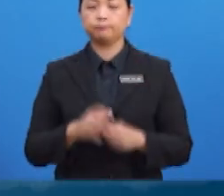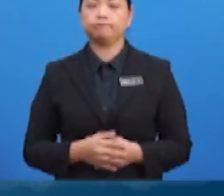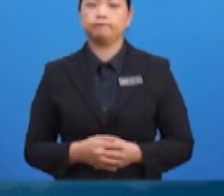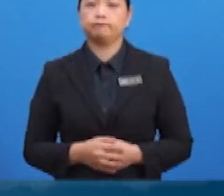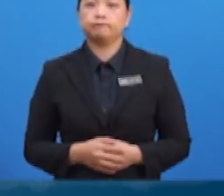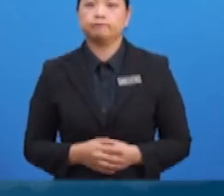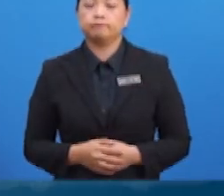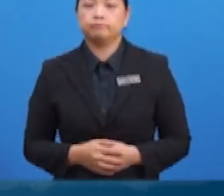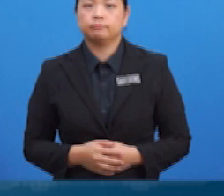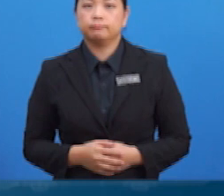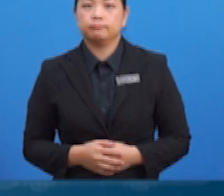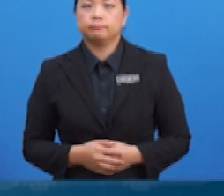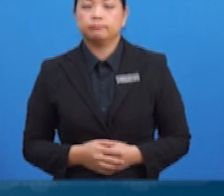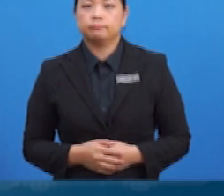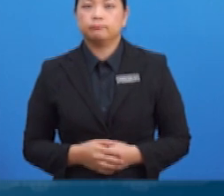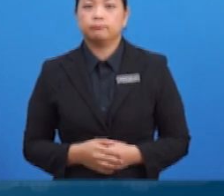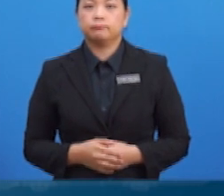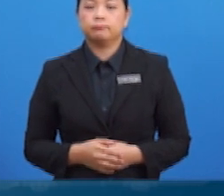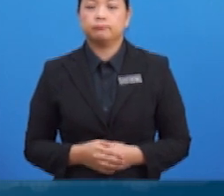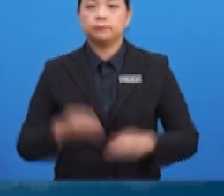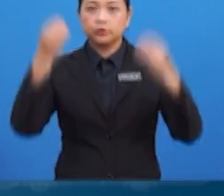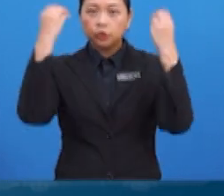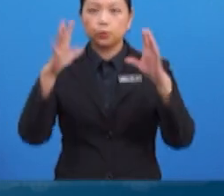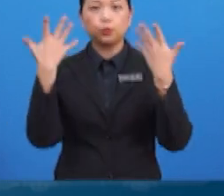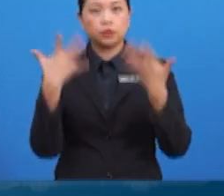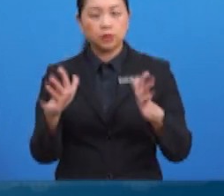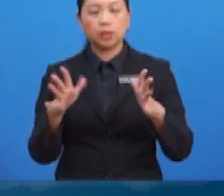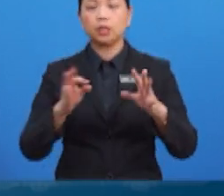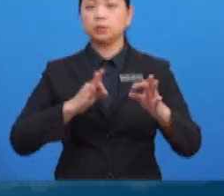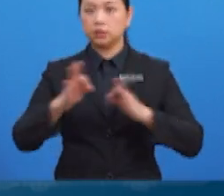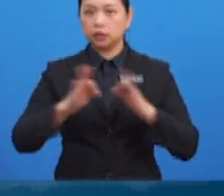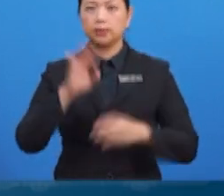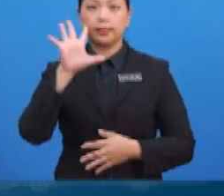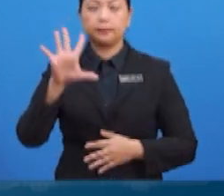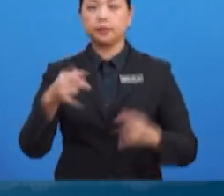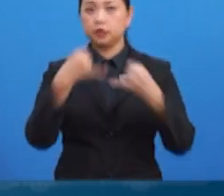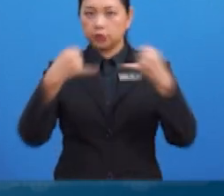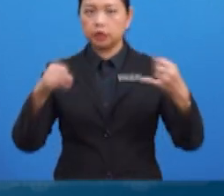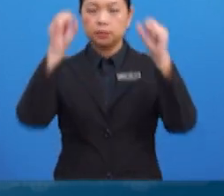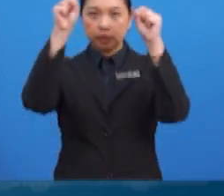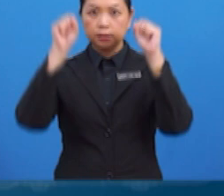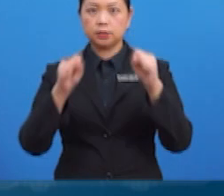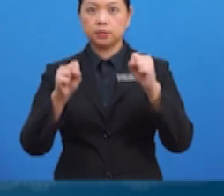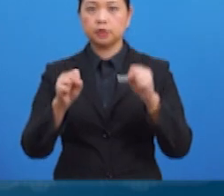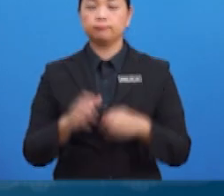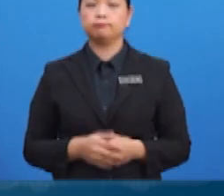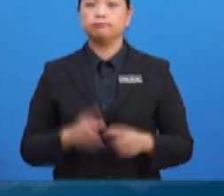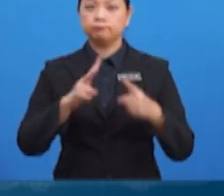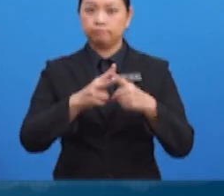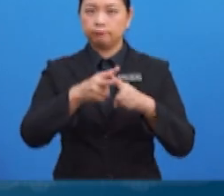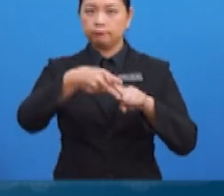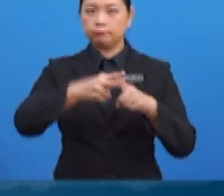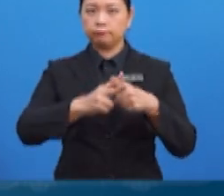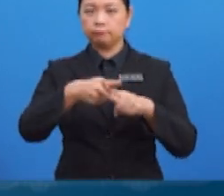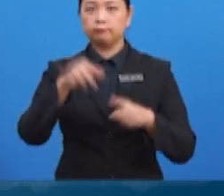Murid-murid sekalian, cikgu telah menerangkan 5 jenis sistem mekanikal